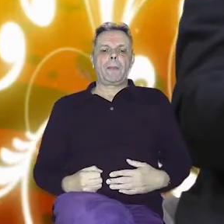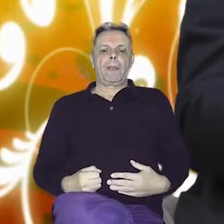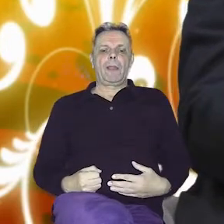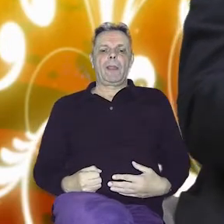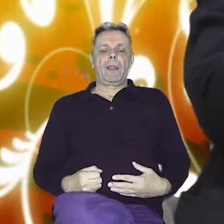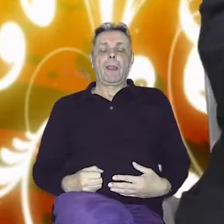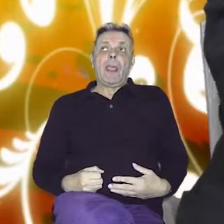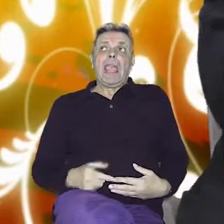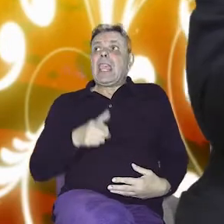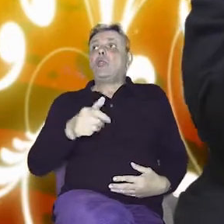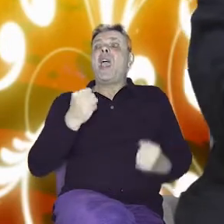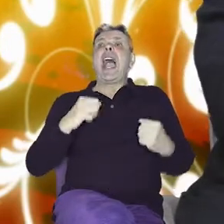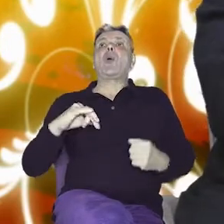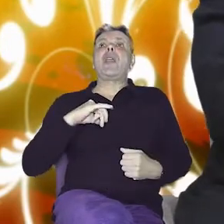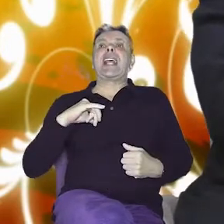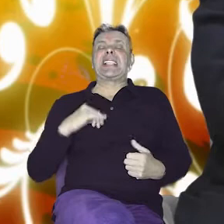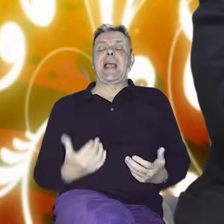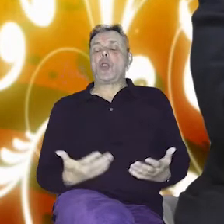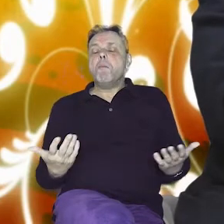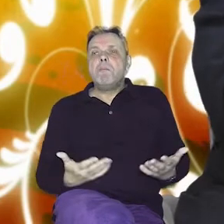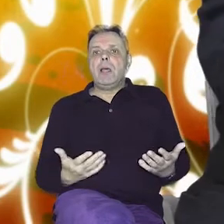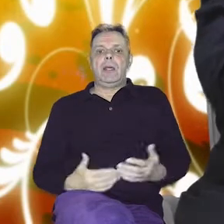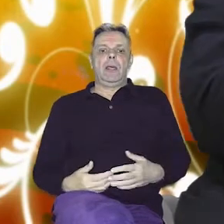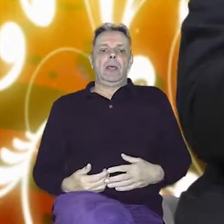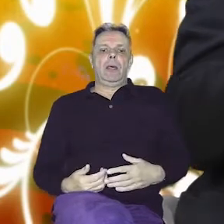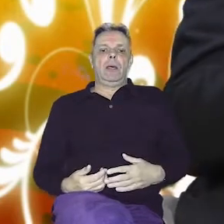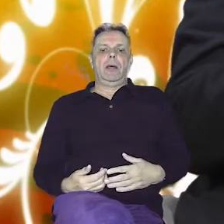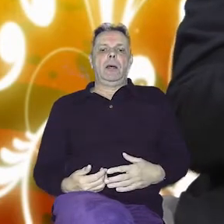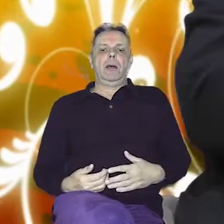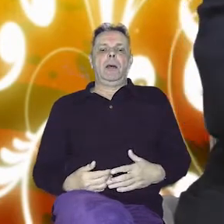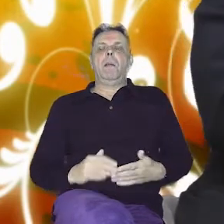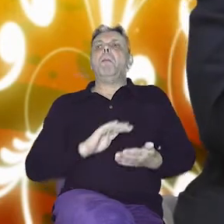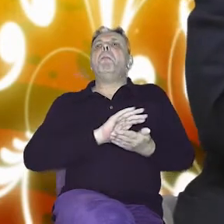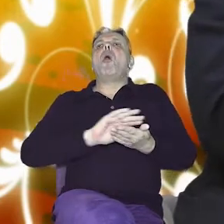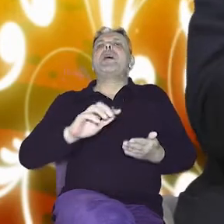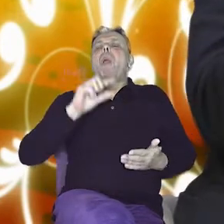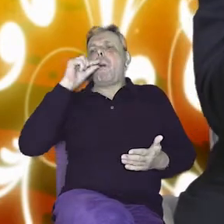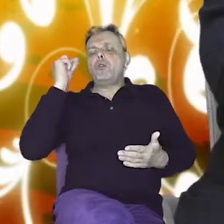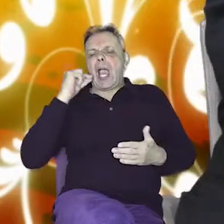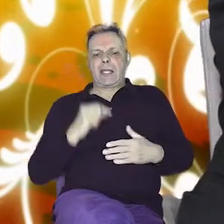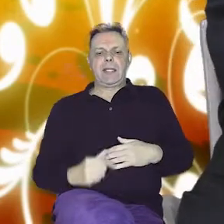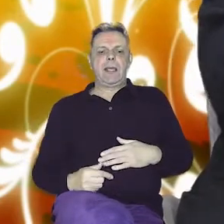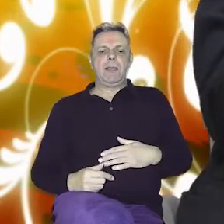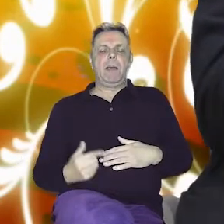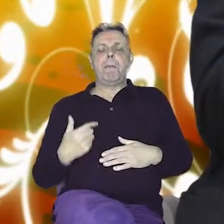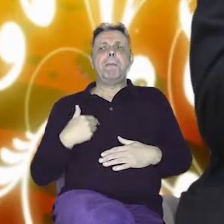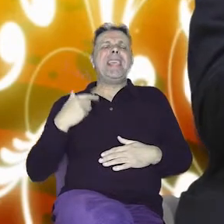to je interesantno, znači što je interesantno, da, mislim, pogotovo muškarci, mi